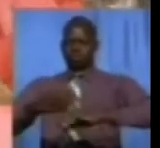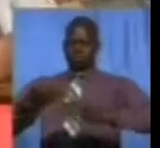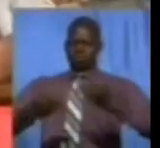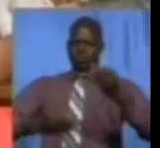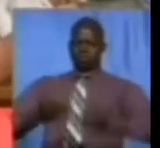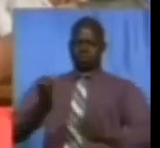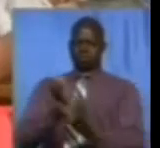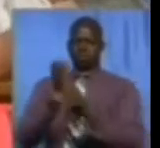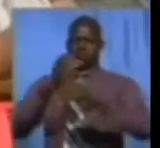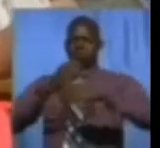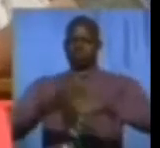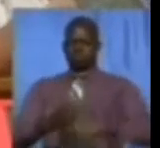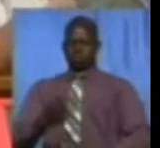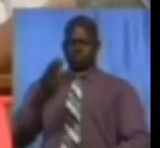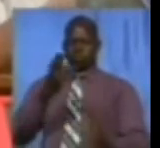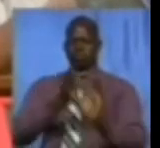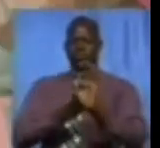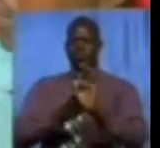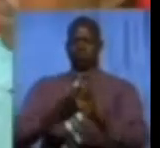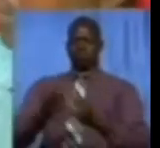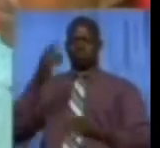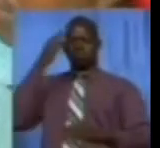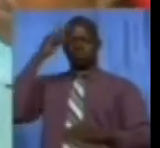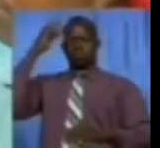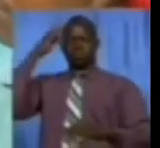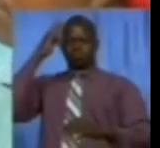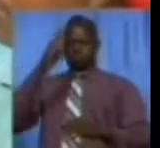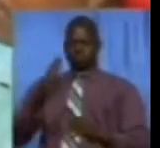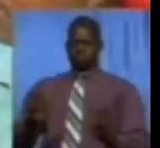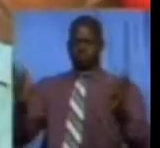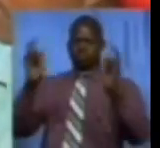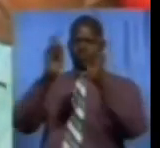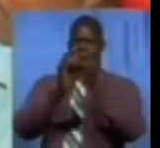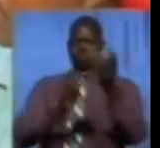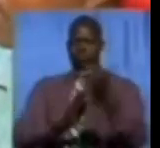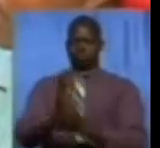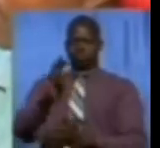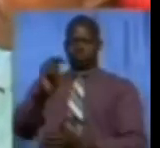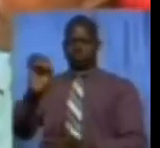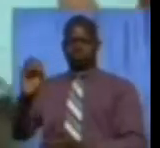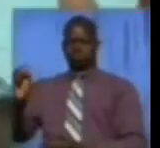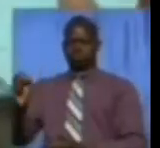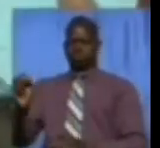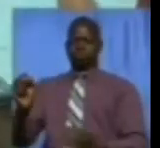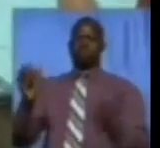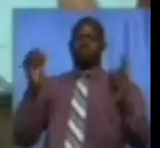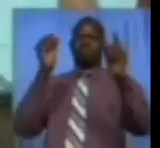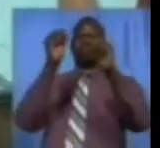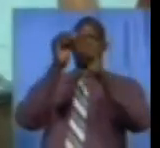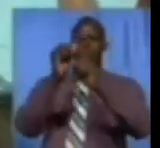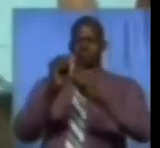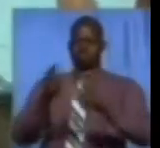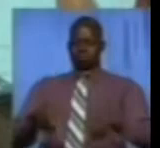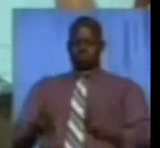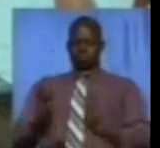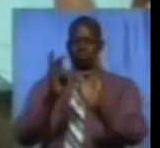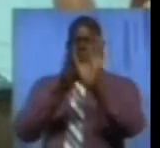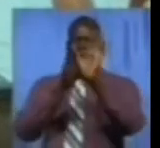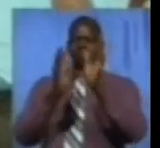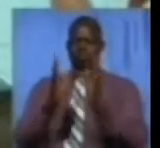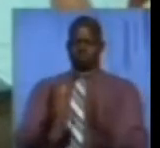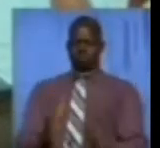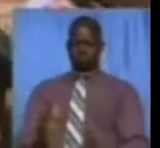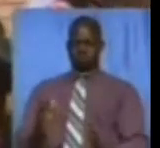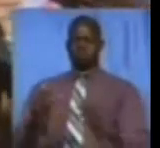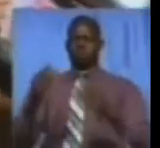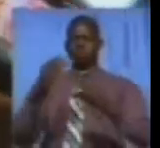constitue un handicap pour la reconnaissance de ce pacte par l'unesco l'objet la télé c'est de permettre à ses participants de prendre